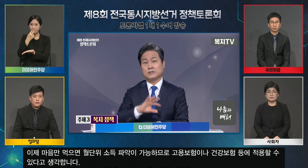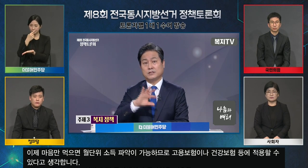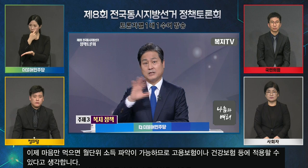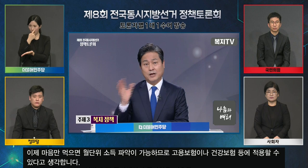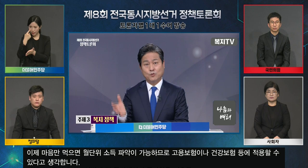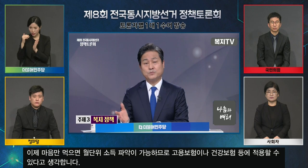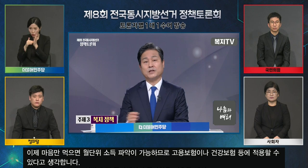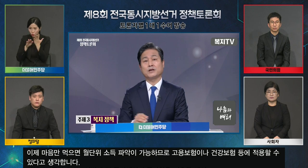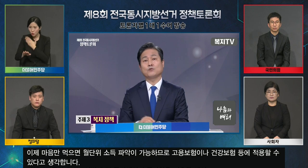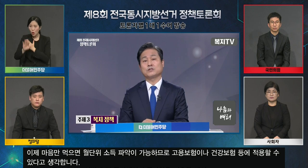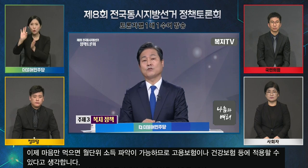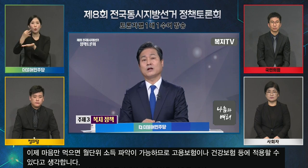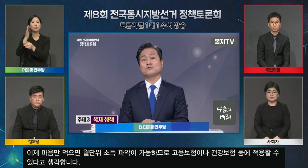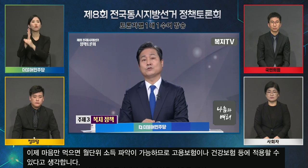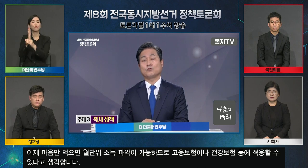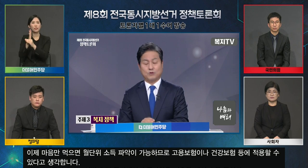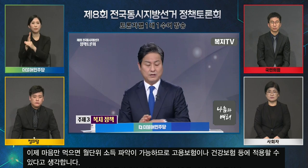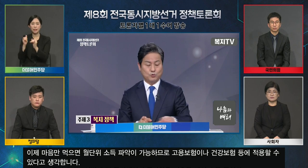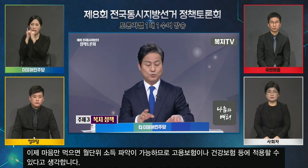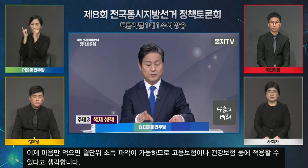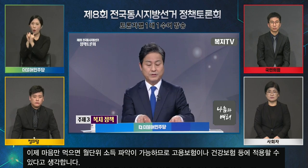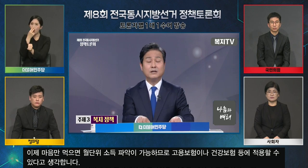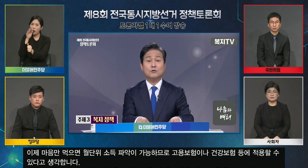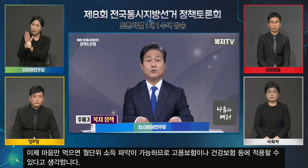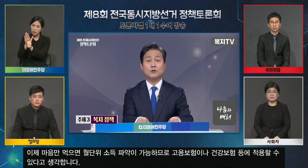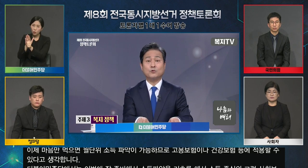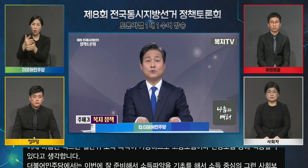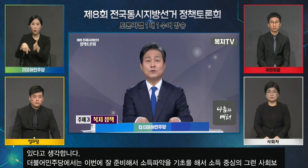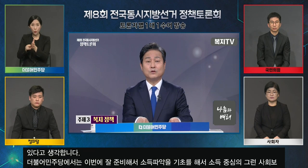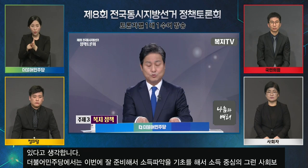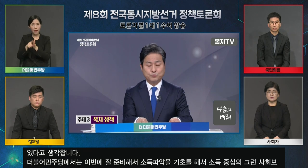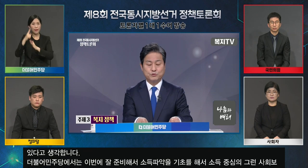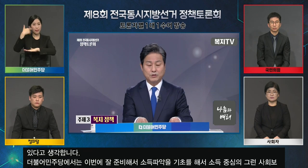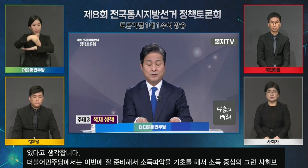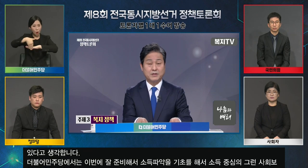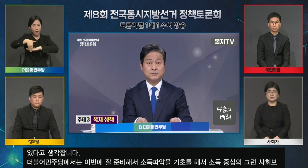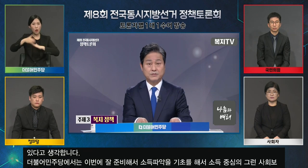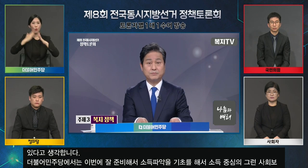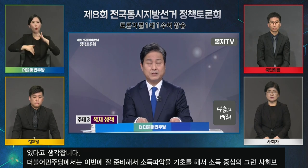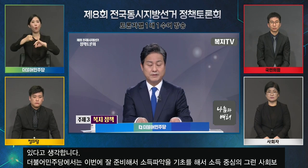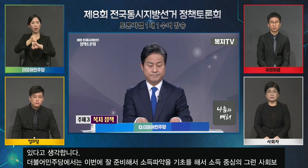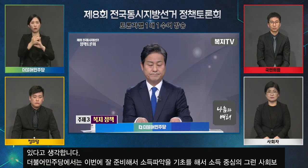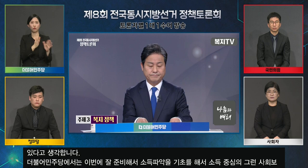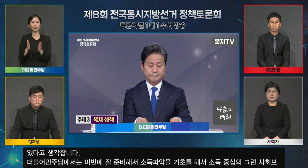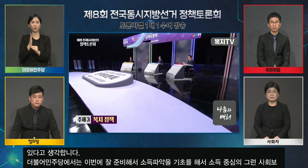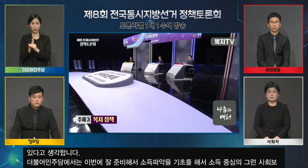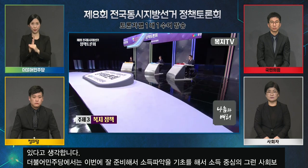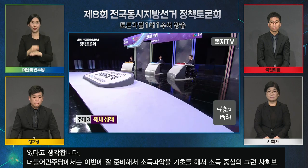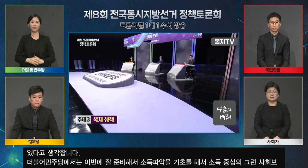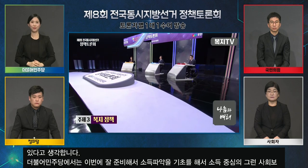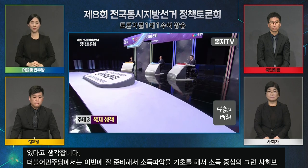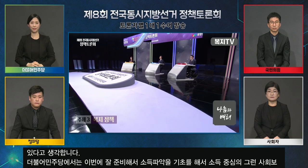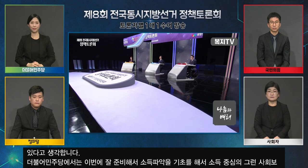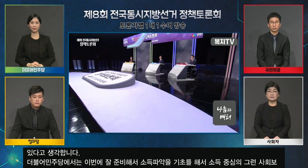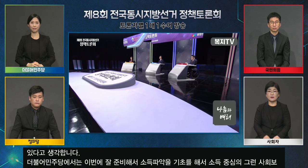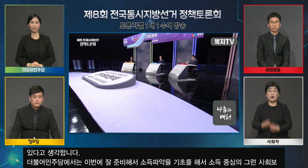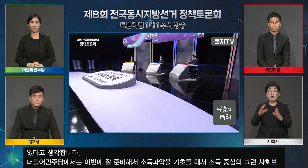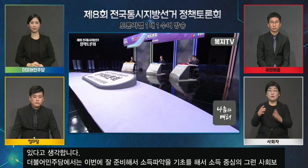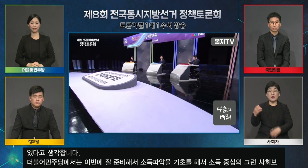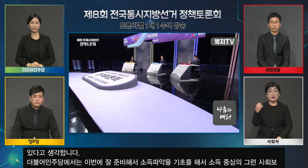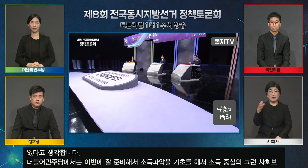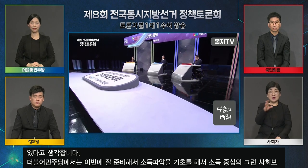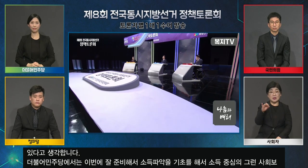사회보험 체계로 전환할 수 있도록 하는 로드맵을 공약으로 준비 중이라는 말씀 드립니다. 네. 국민의힘